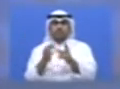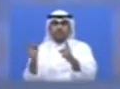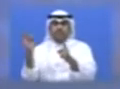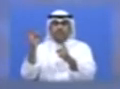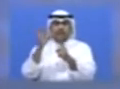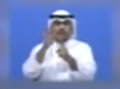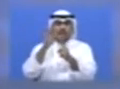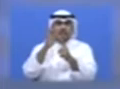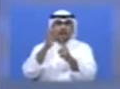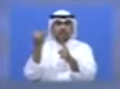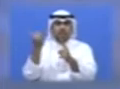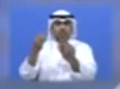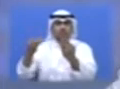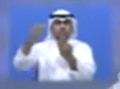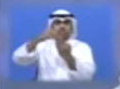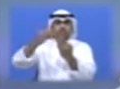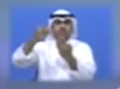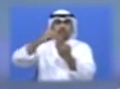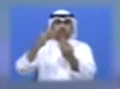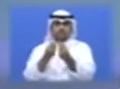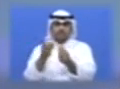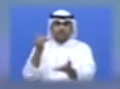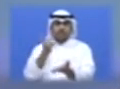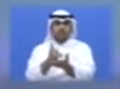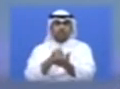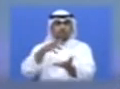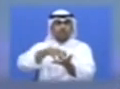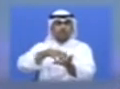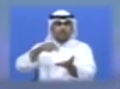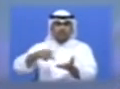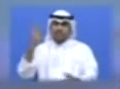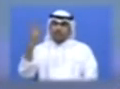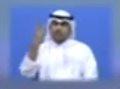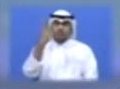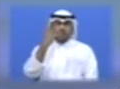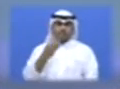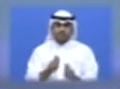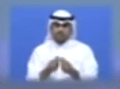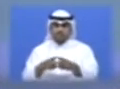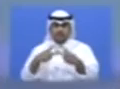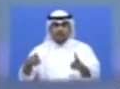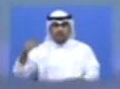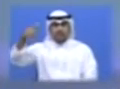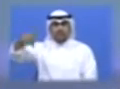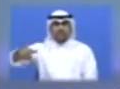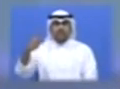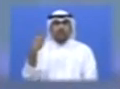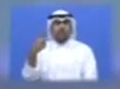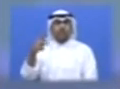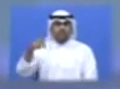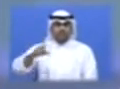لعضوية مجلس الأمة للدوائر الانتخابية الثانية والثالثة والرابعة، والتي سوف تنطلق في 26